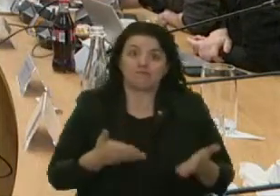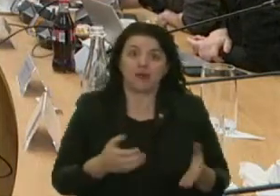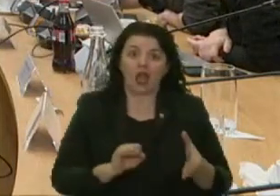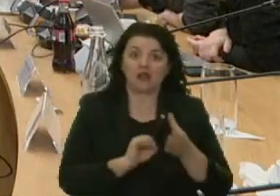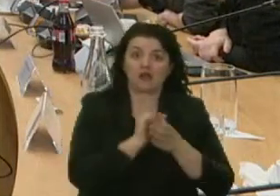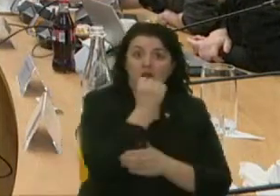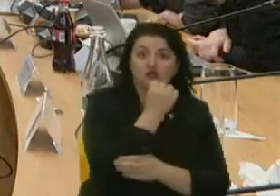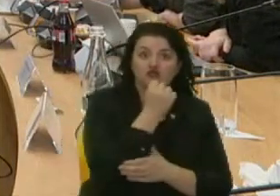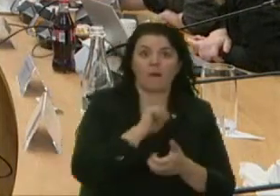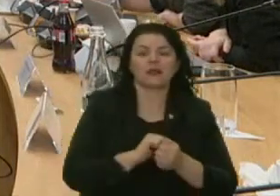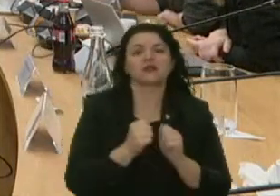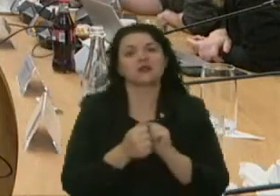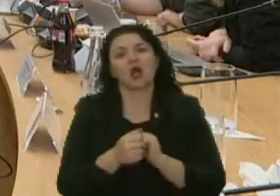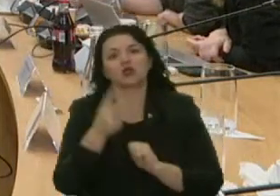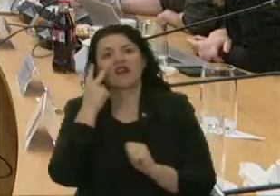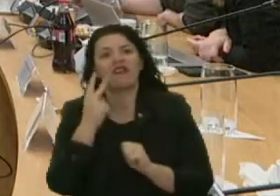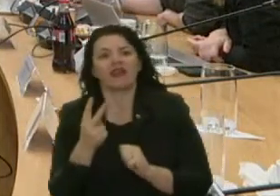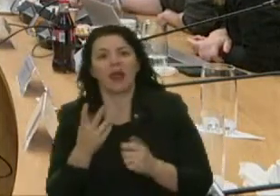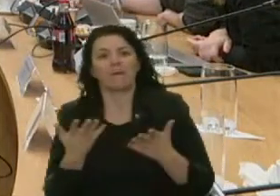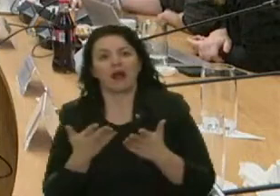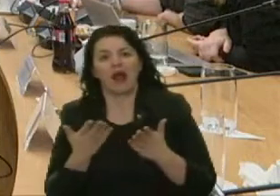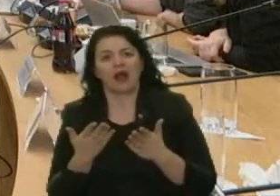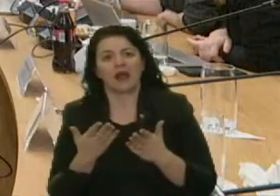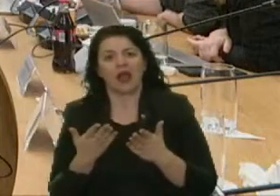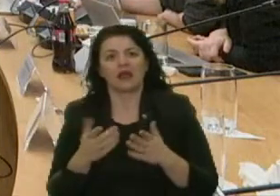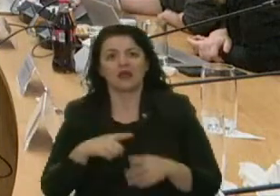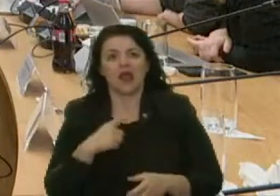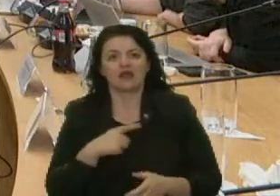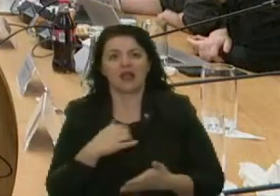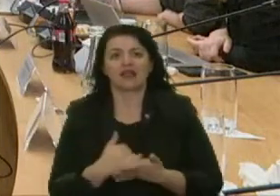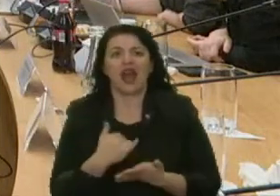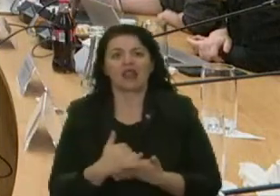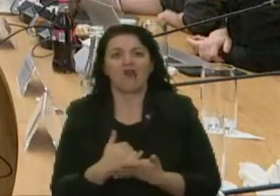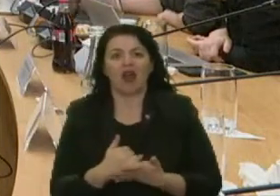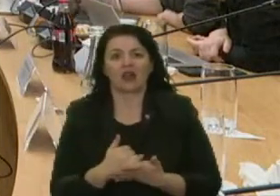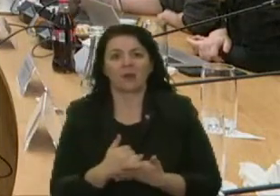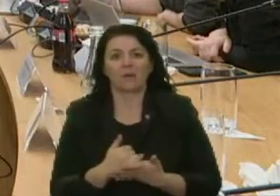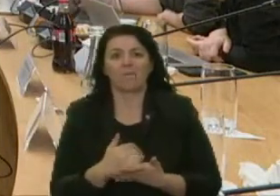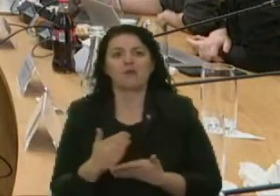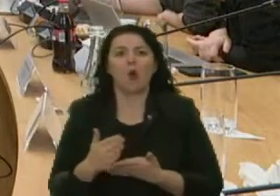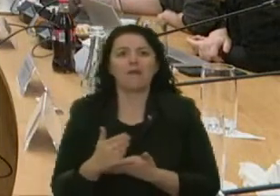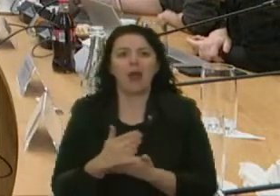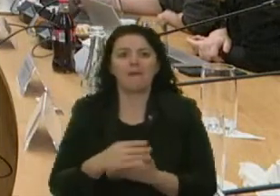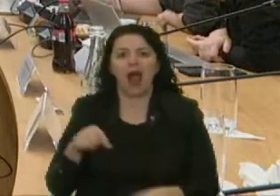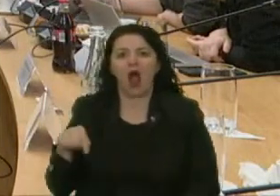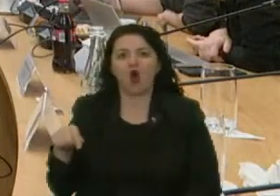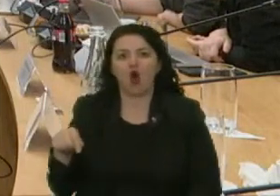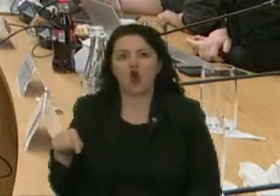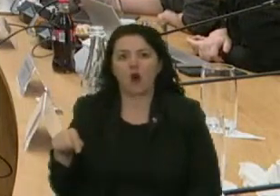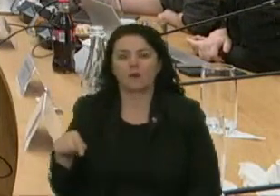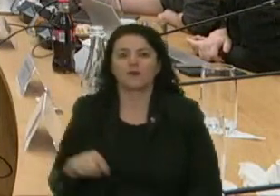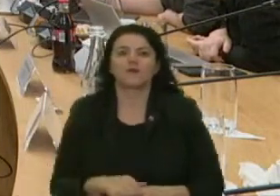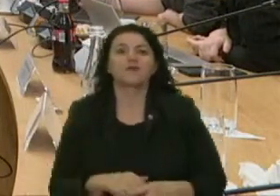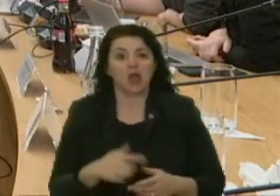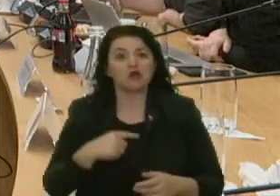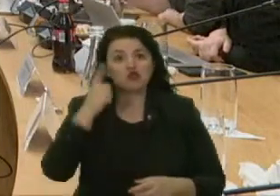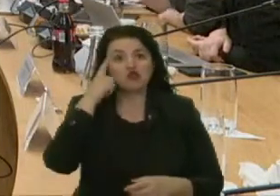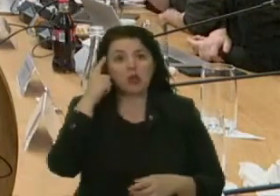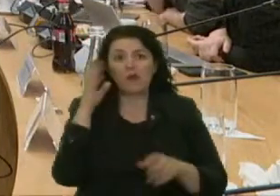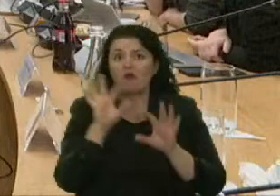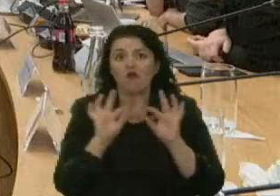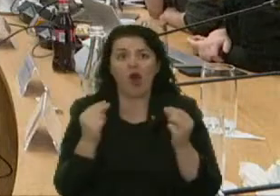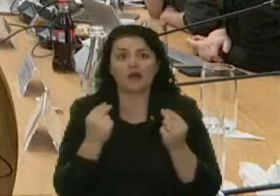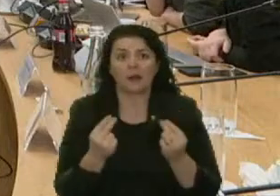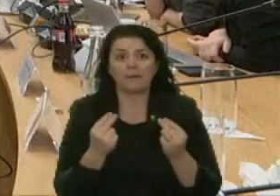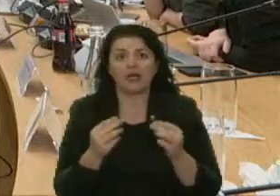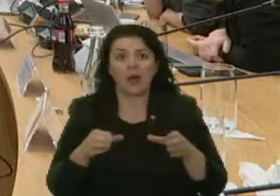creștem fie trebuie să vedem care sunt Care este într adevăr problema acolo pentru că o știm foarte bine toți cei din